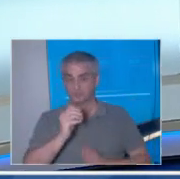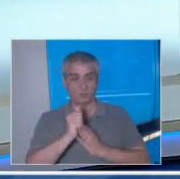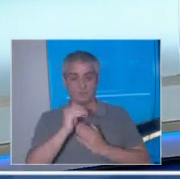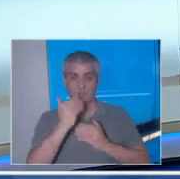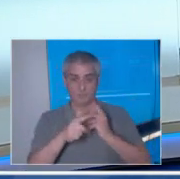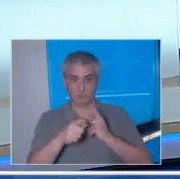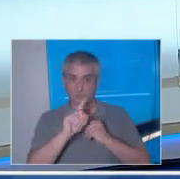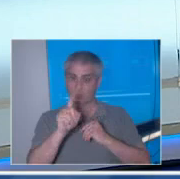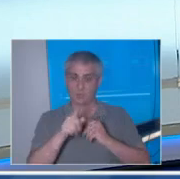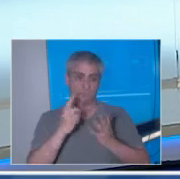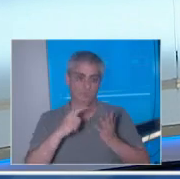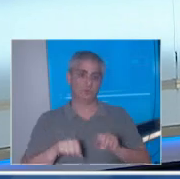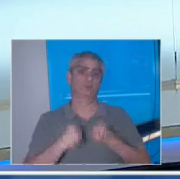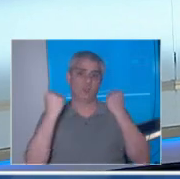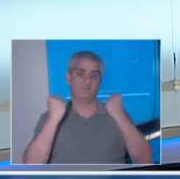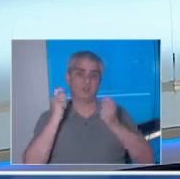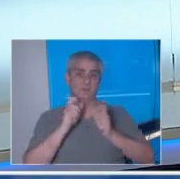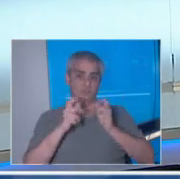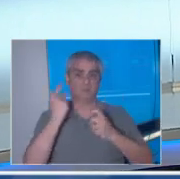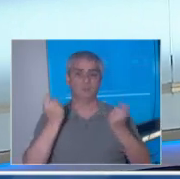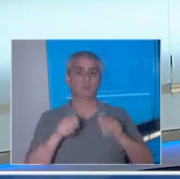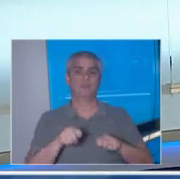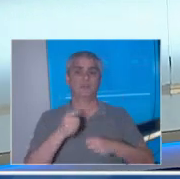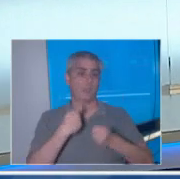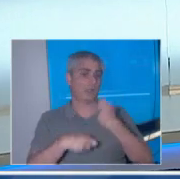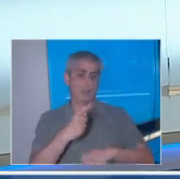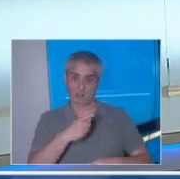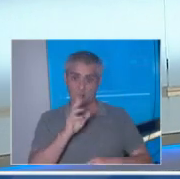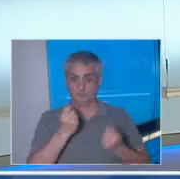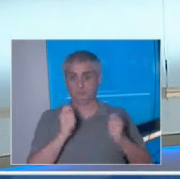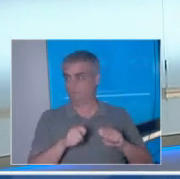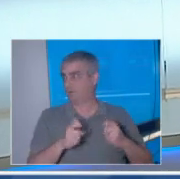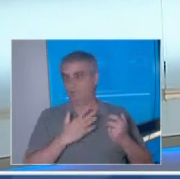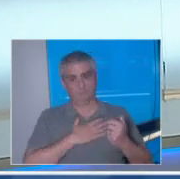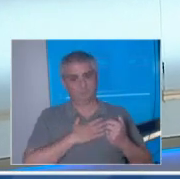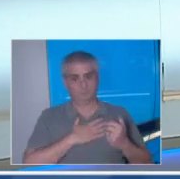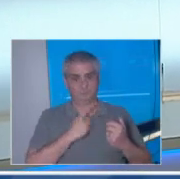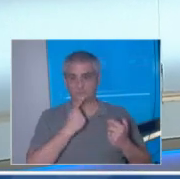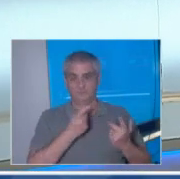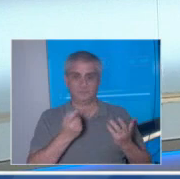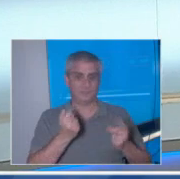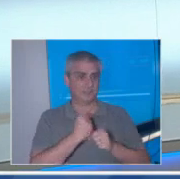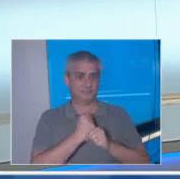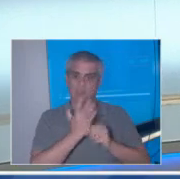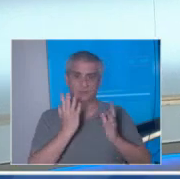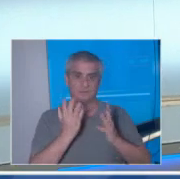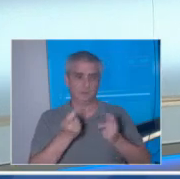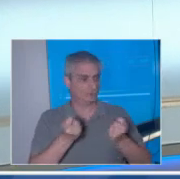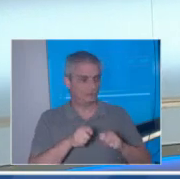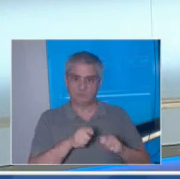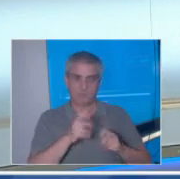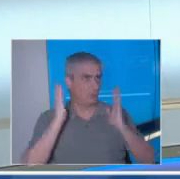של דבר, שזה אולי הקש ששבר את גב הגמל, בסוף זה השביתה של המשק. גם שביתה, סלח לי שאני אומר, היא עשתה הרבה מאוד זה, אבל זו